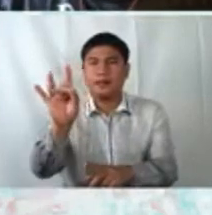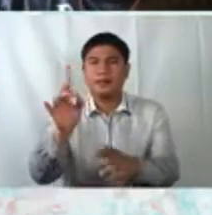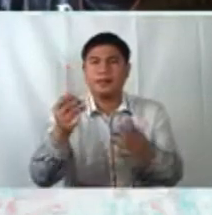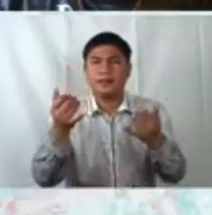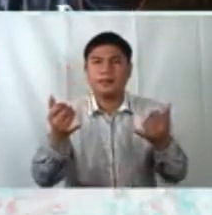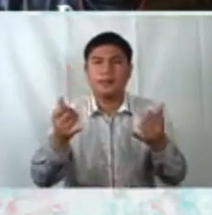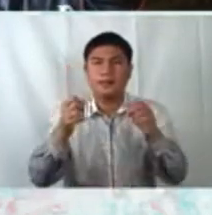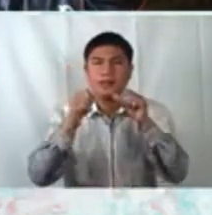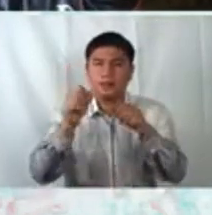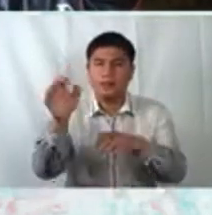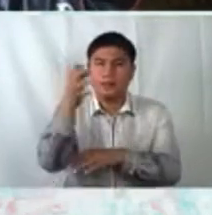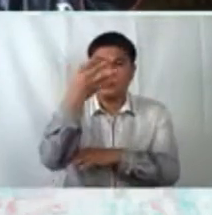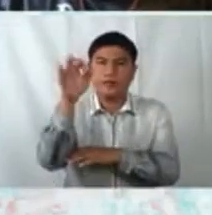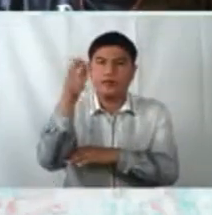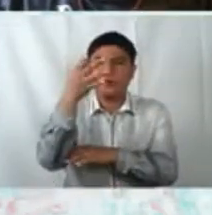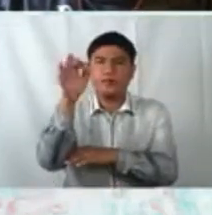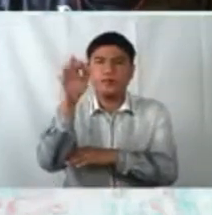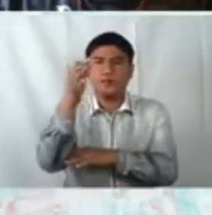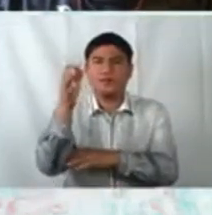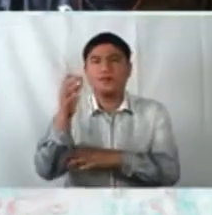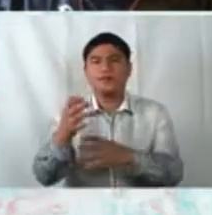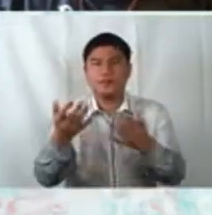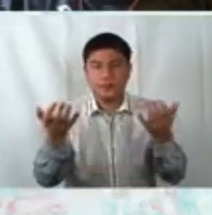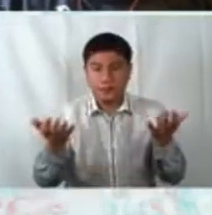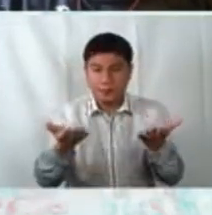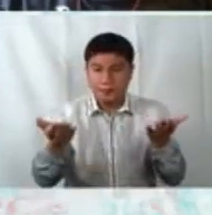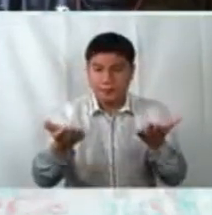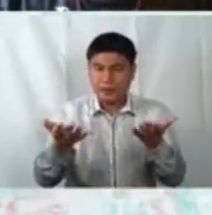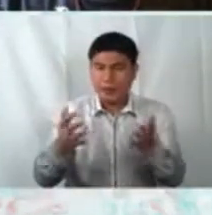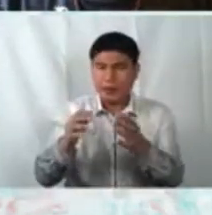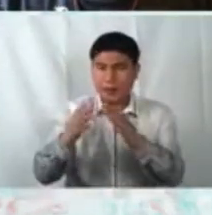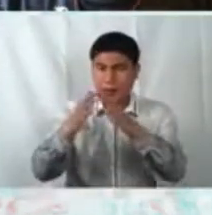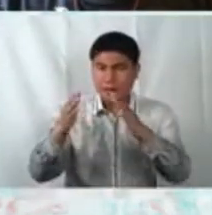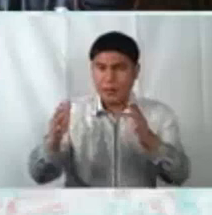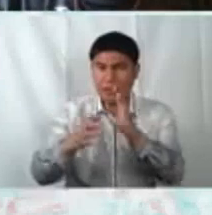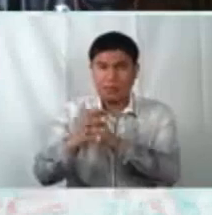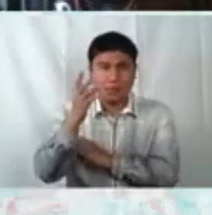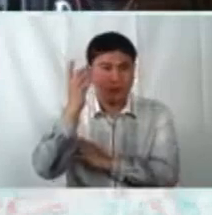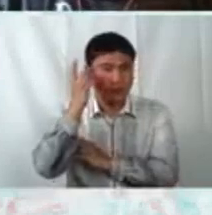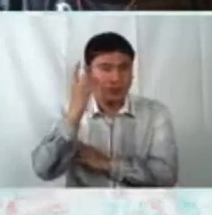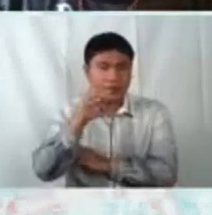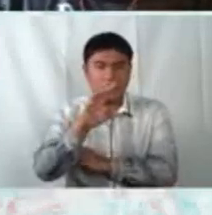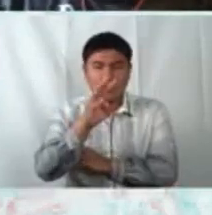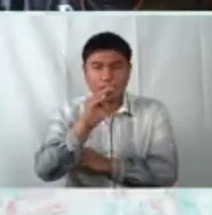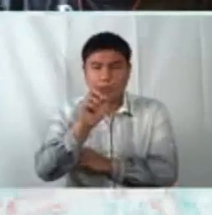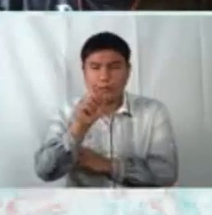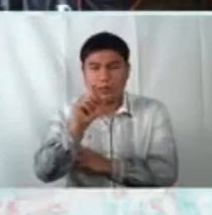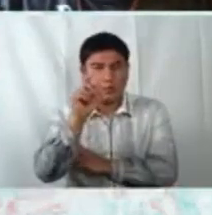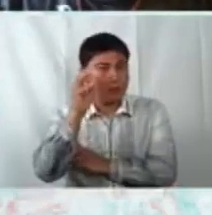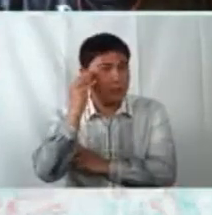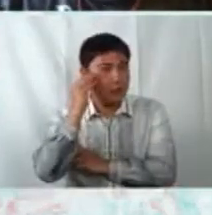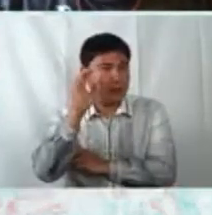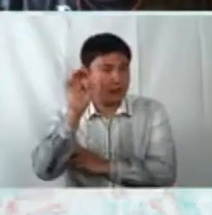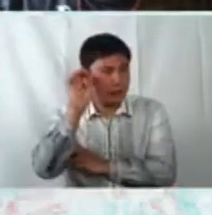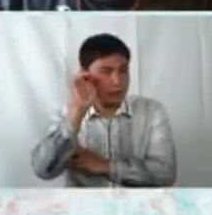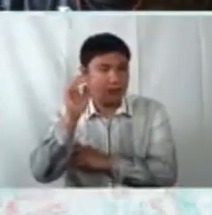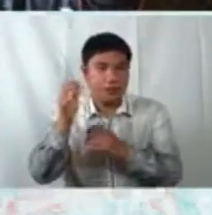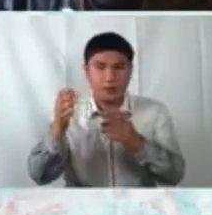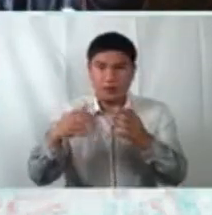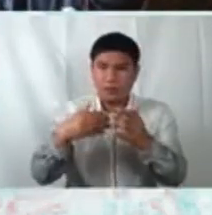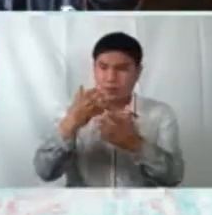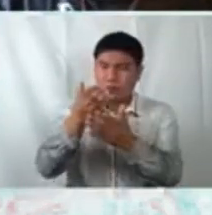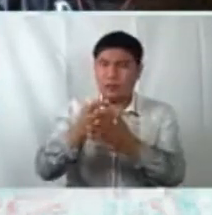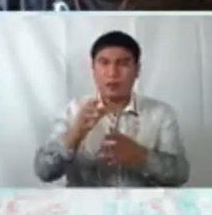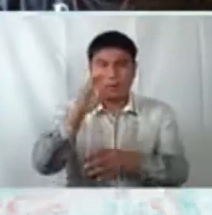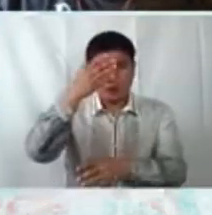Ipinanawag ang bandera nasyonal dito sa bahay ng nasirang Don Maximo Inocencio patungo sa bayan ng Cavite Viejo,